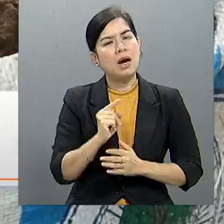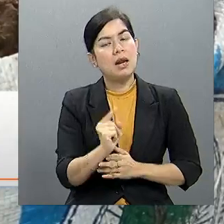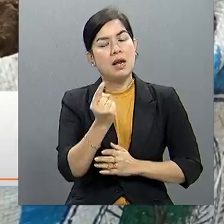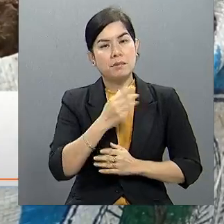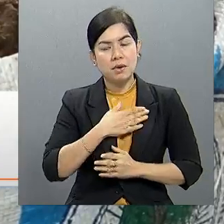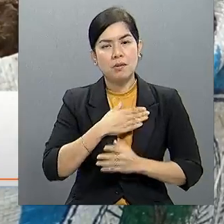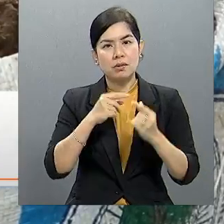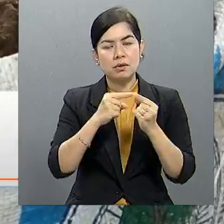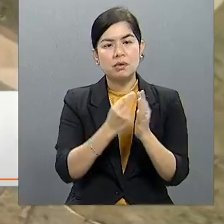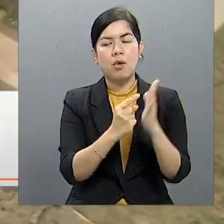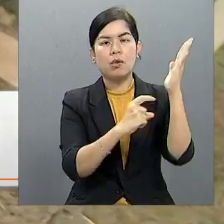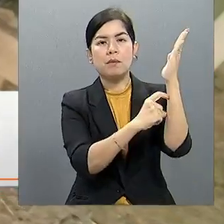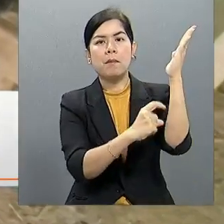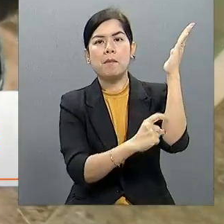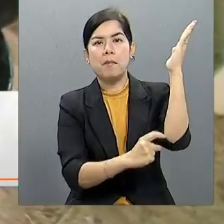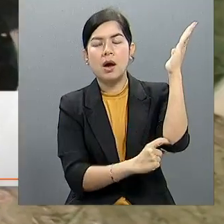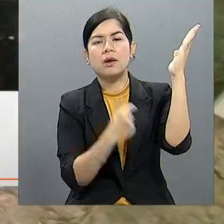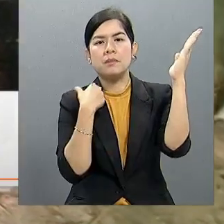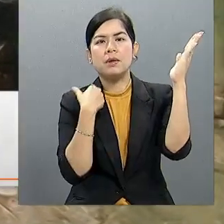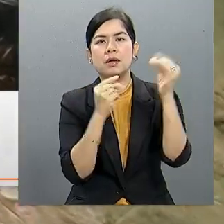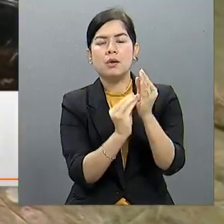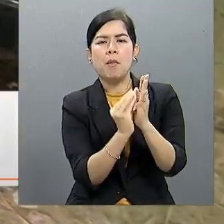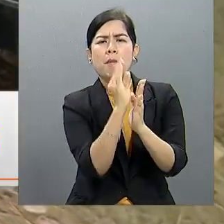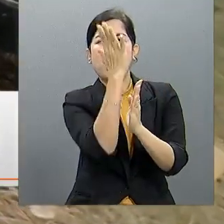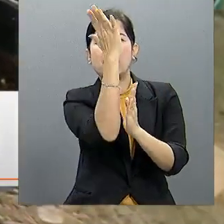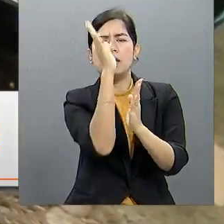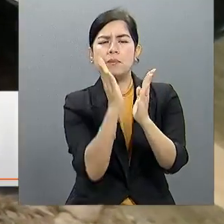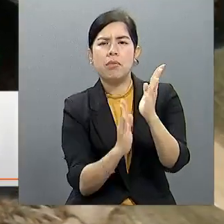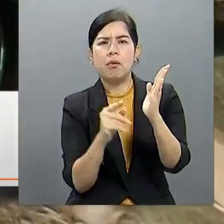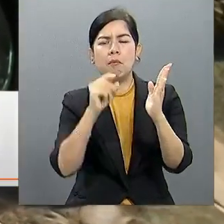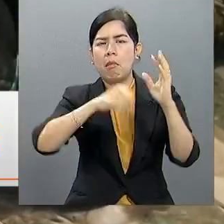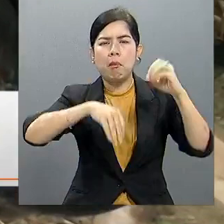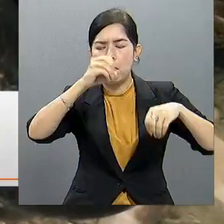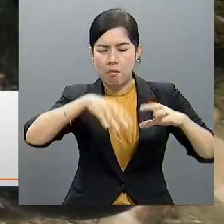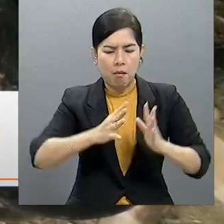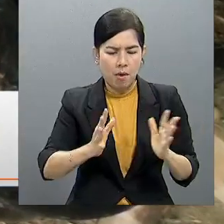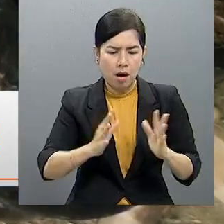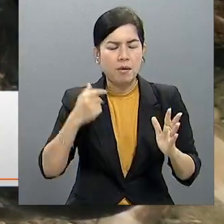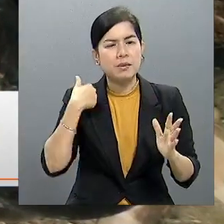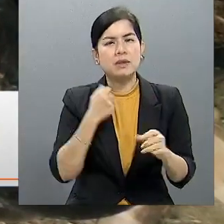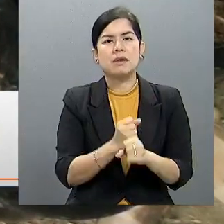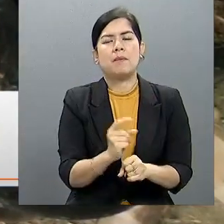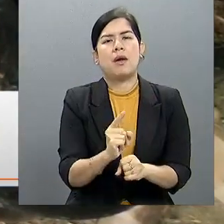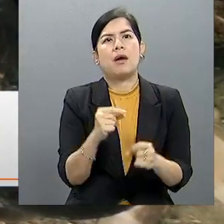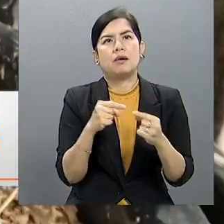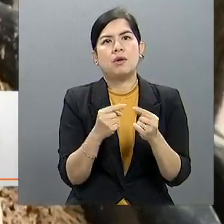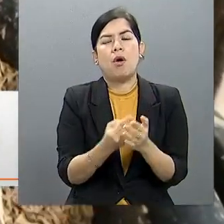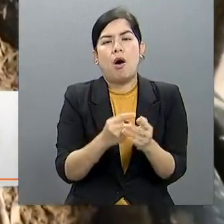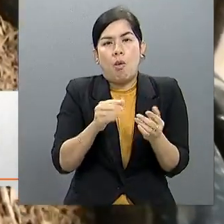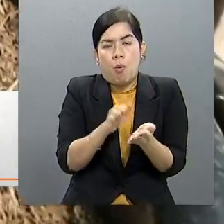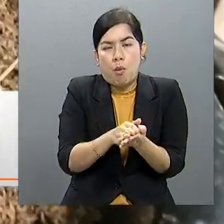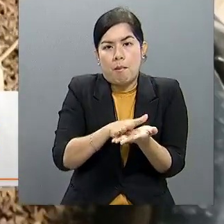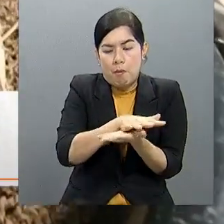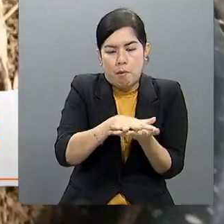กอนนคือปลูกเก็บหนองมาขายก็ลองเอาใบมล่วง ใบมนเหลือกเอาไปไภ นมผสมกระมลวัวทำเป็ Bedding